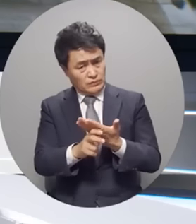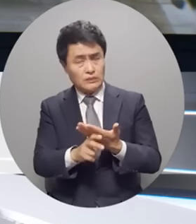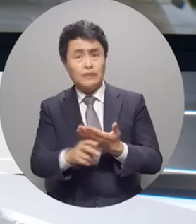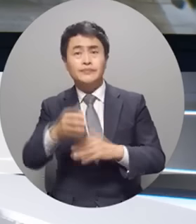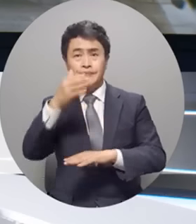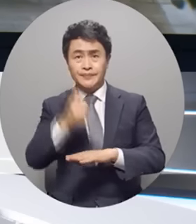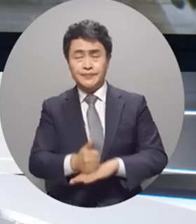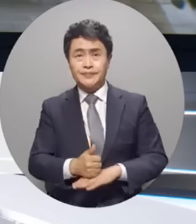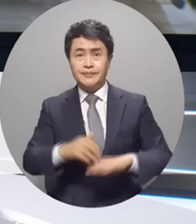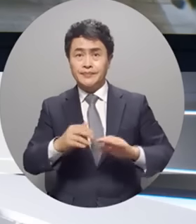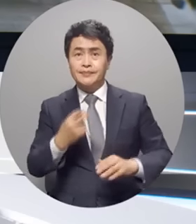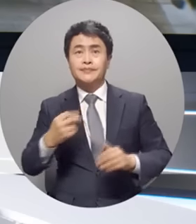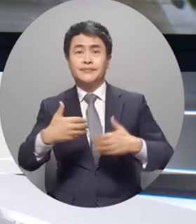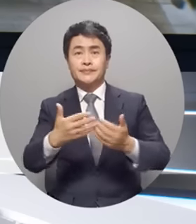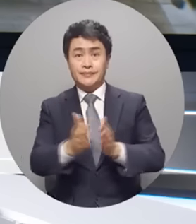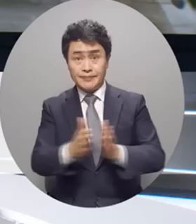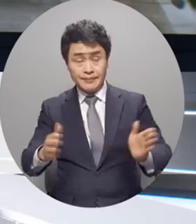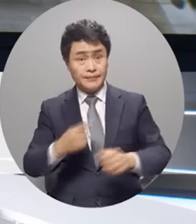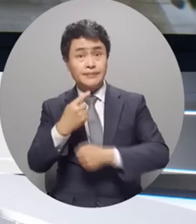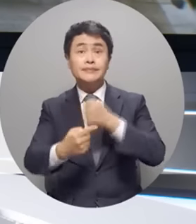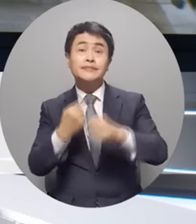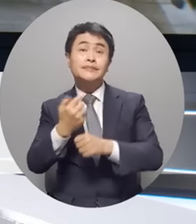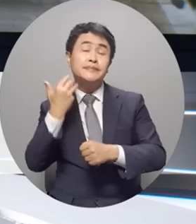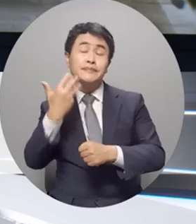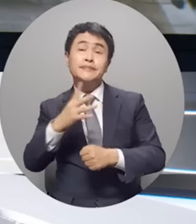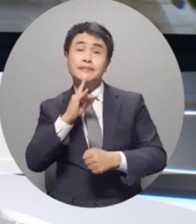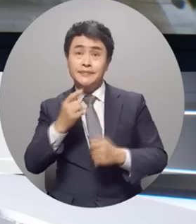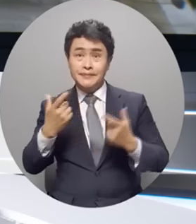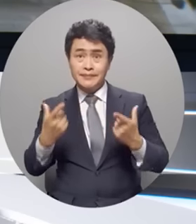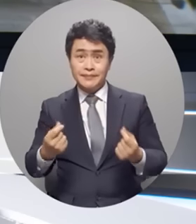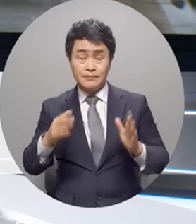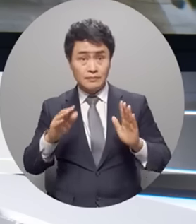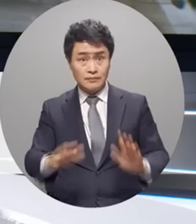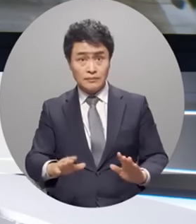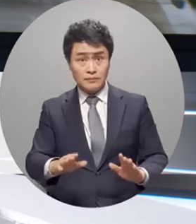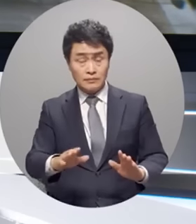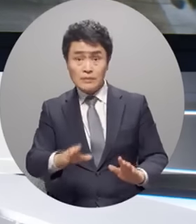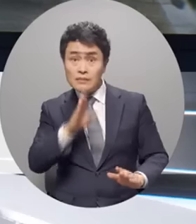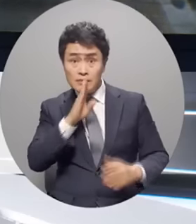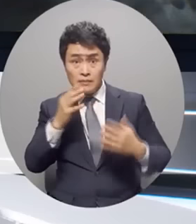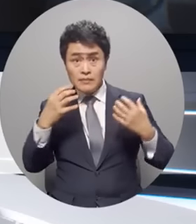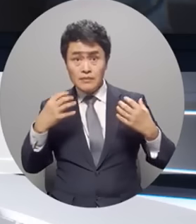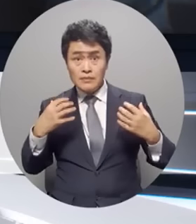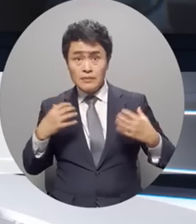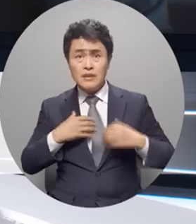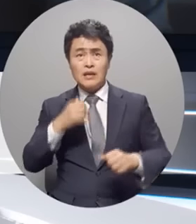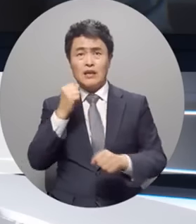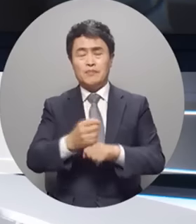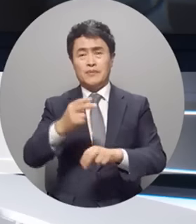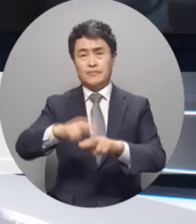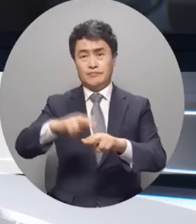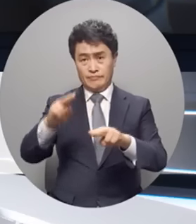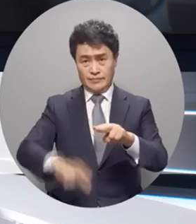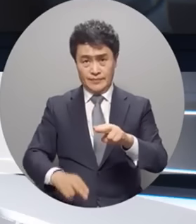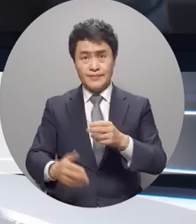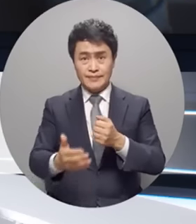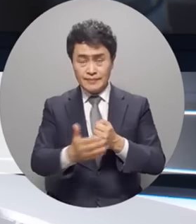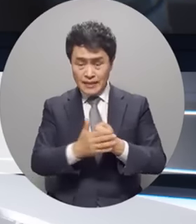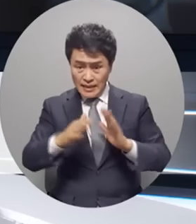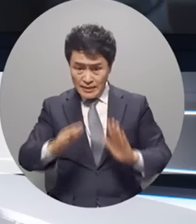내렸습니다 감사에 착수한지 1년 8개월 만인데요 하지만 당시 실무 책임자는 이미 퇴직한 상태여서